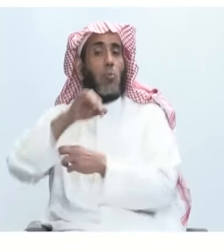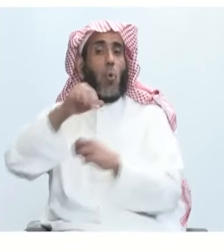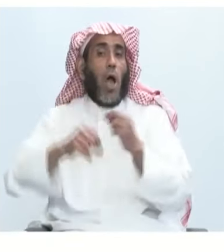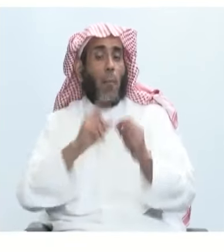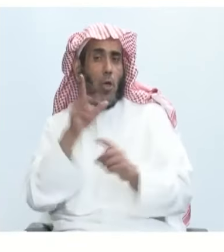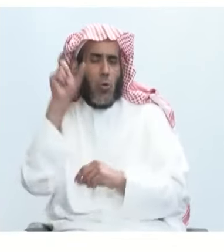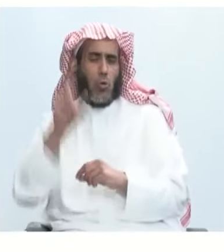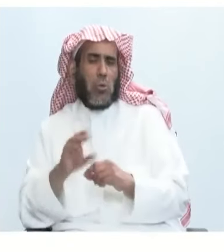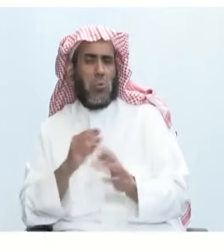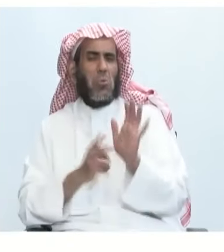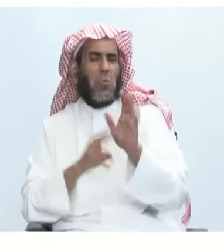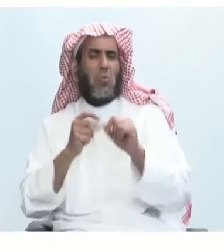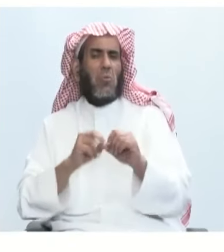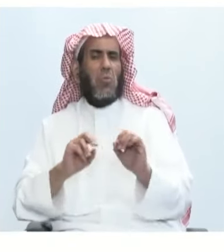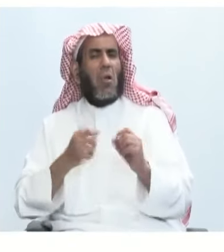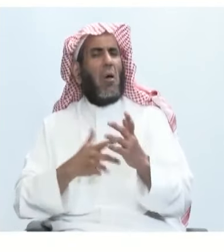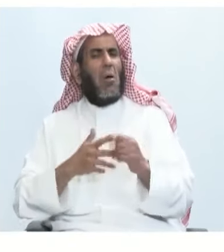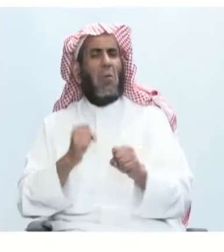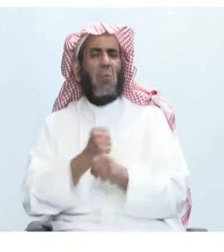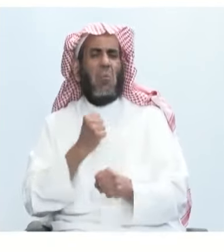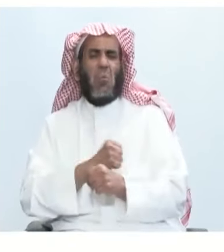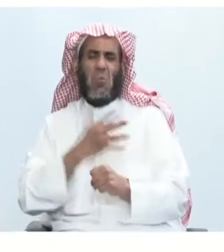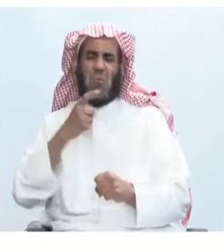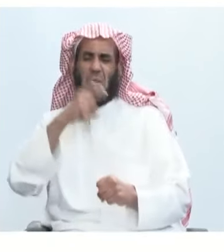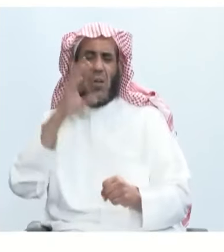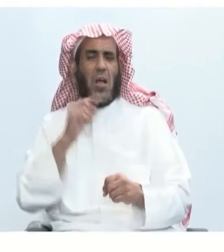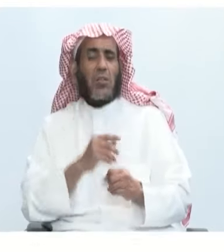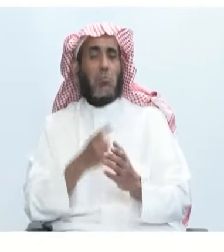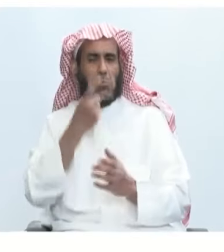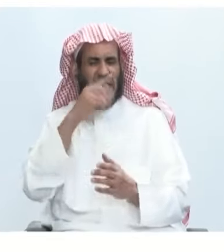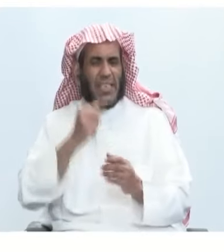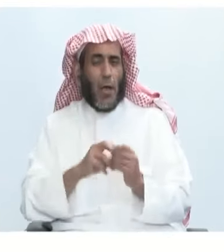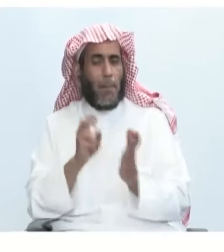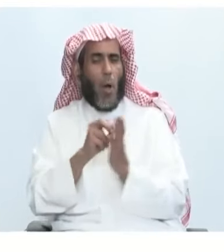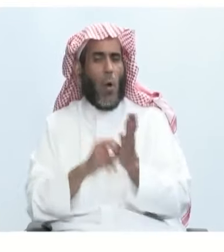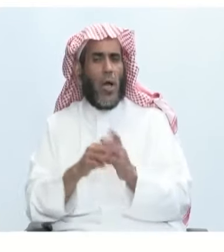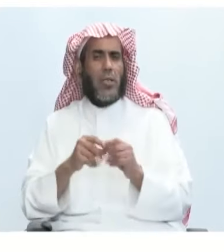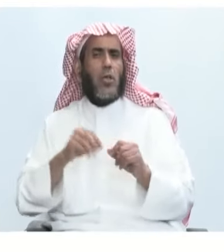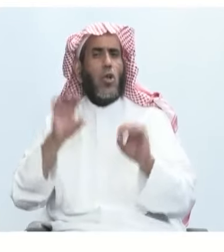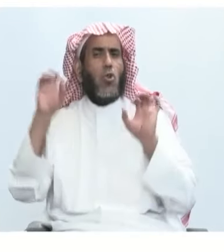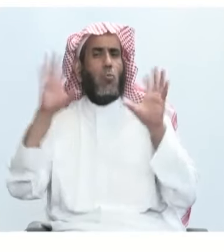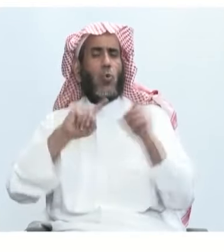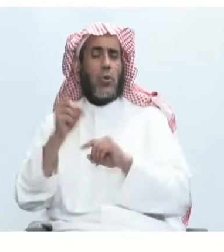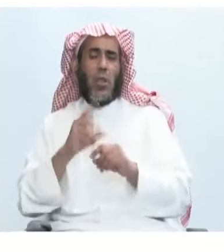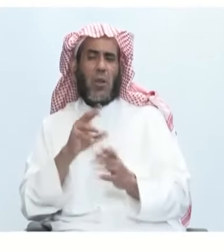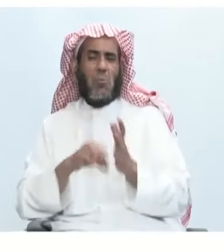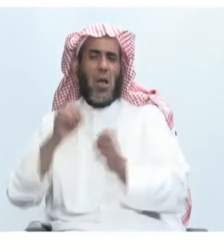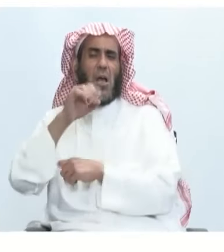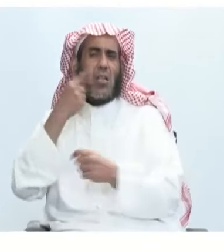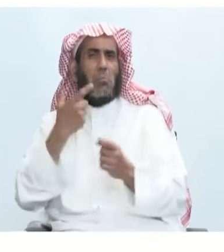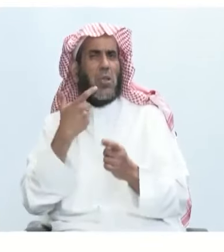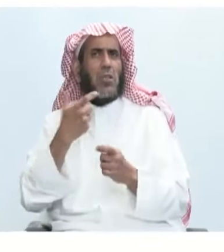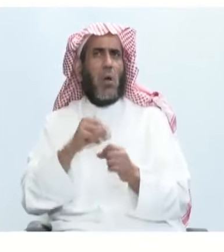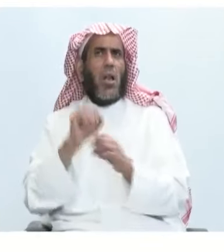ويقول مثلا هذه حجج او ظروف طارئه وهنا مثلا عدم احترام قواعد المرور فيتعذر المحامي ويقول مثلا عدم الانتباه